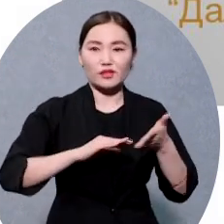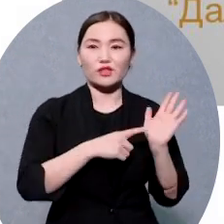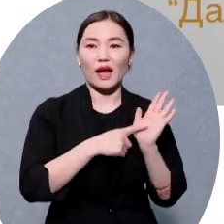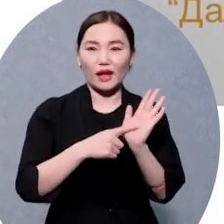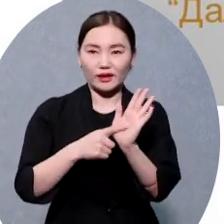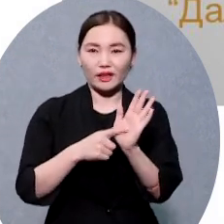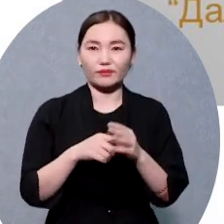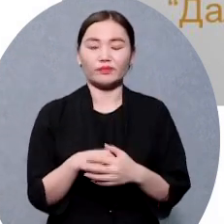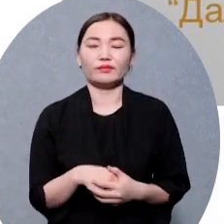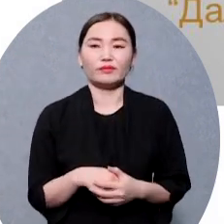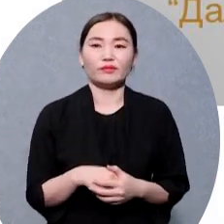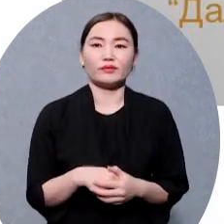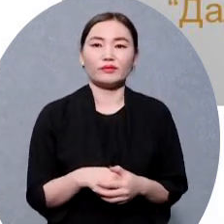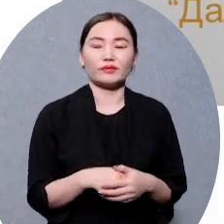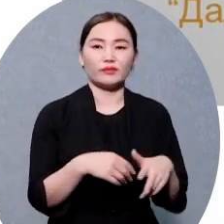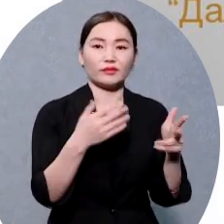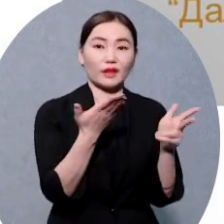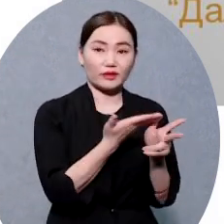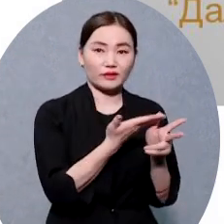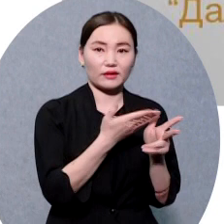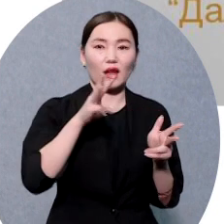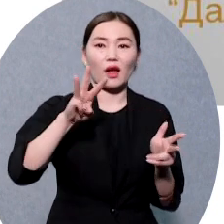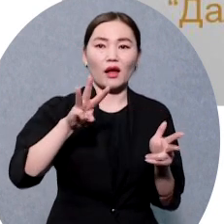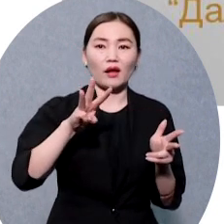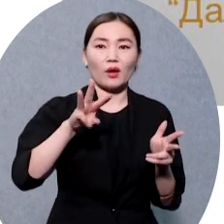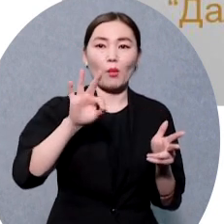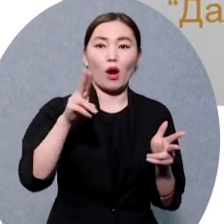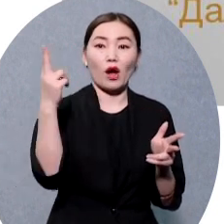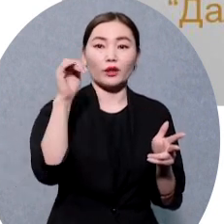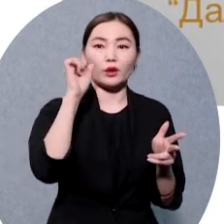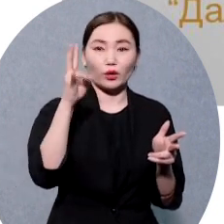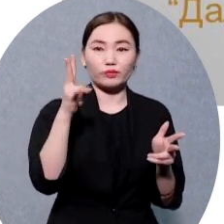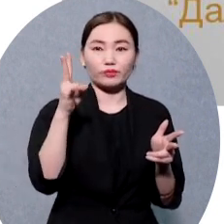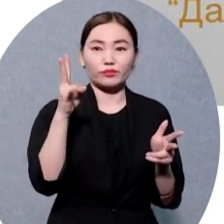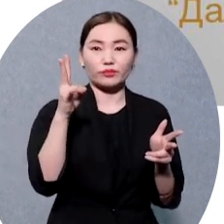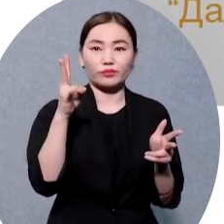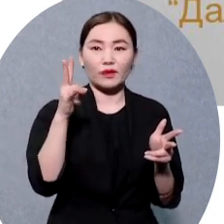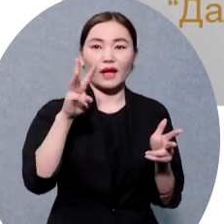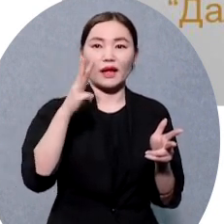бэ гэдгийг энэ одоо 3 их сурвалжтаар ажиллаж шинжилээ. За бүгдээрээ сурвалж уншаарай.